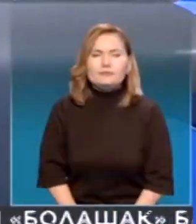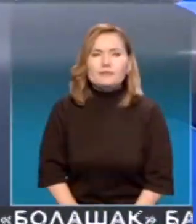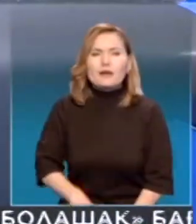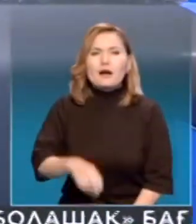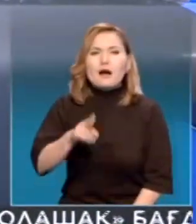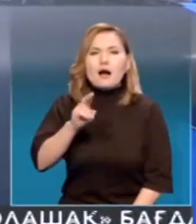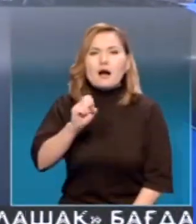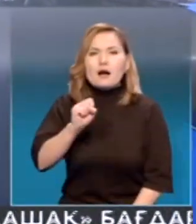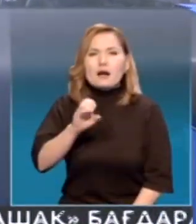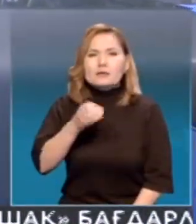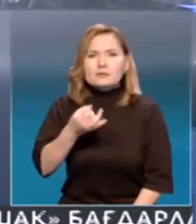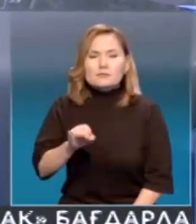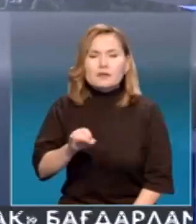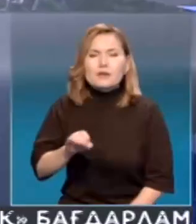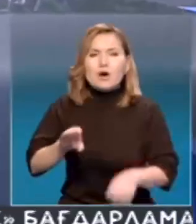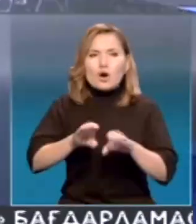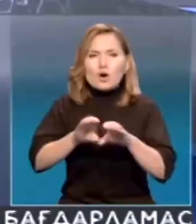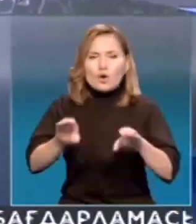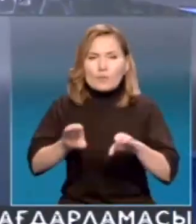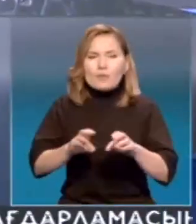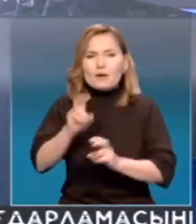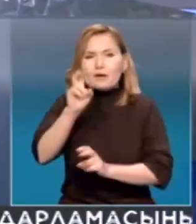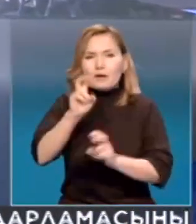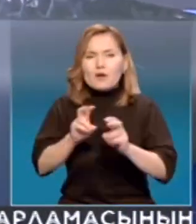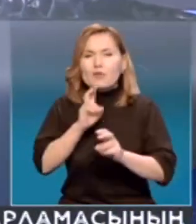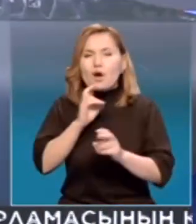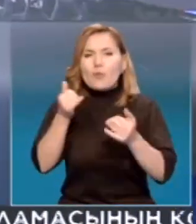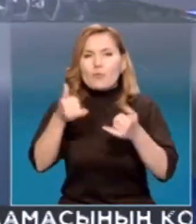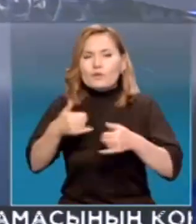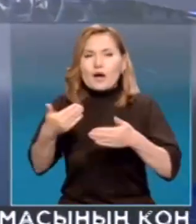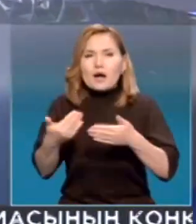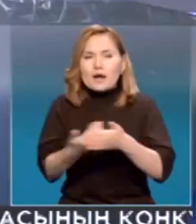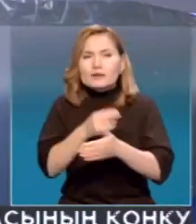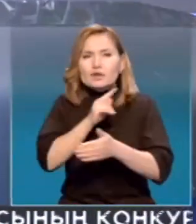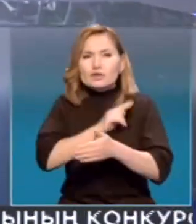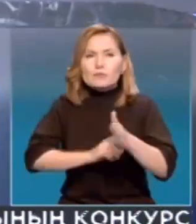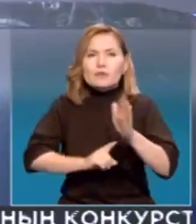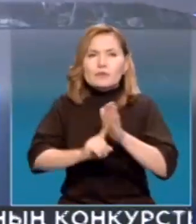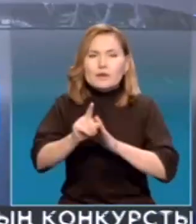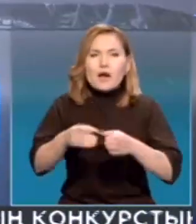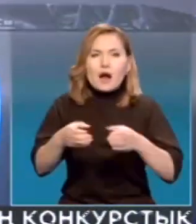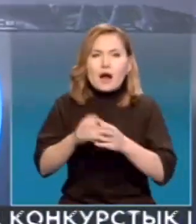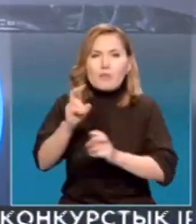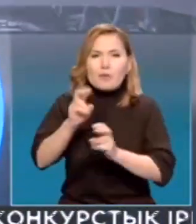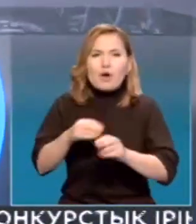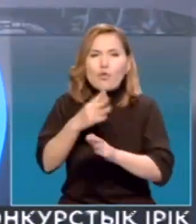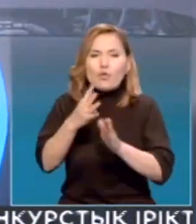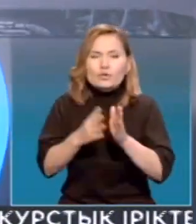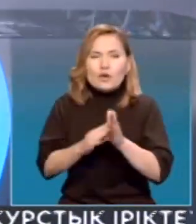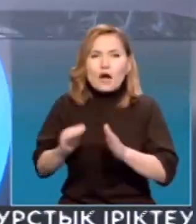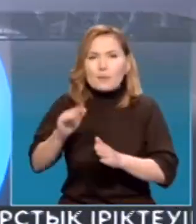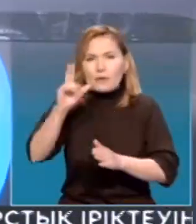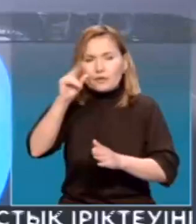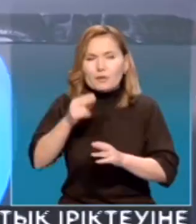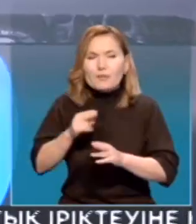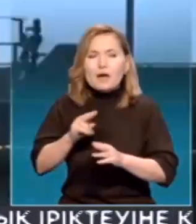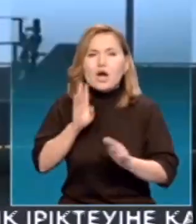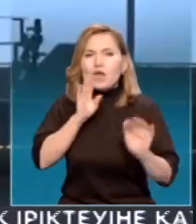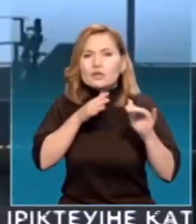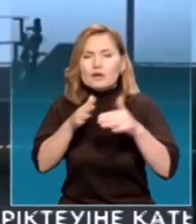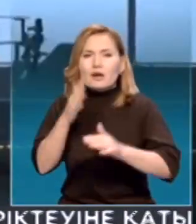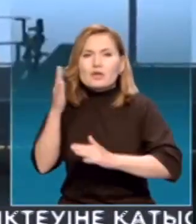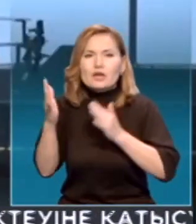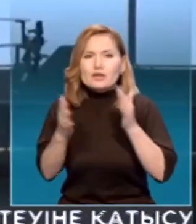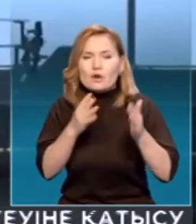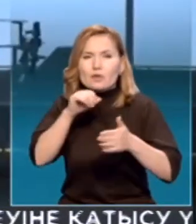Каспий құбыр консорциумы арқылы мұнай экспорты ертең қайта жанданбақ. Компания 19 ақпан күні Қаратеңіздегі дауылдың салдарынан